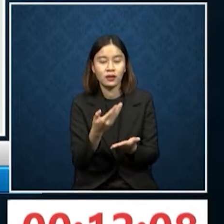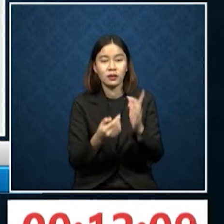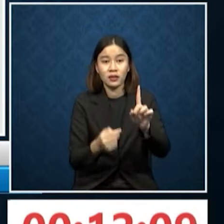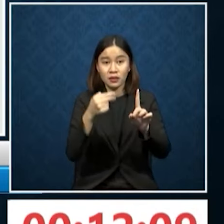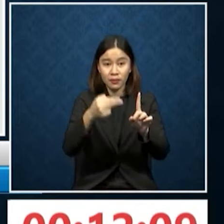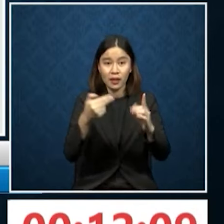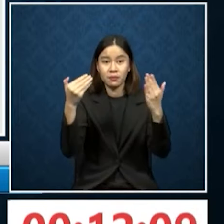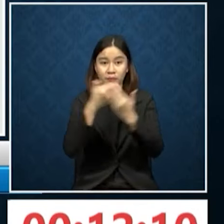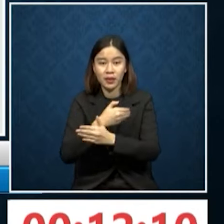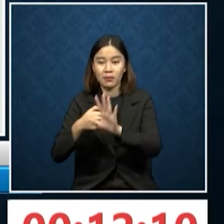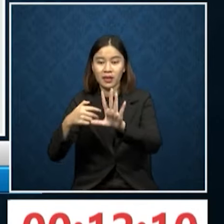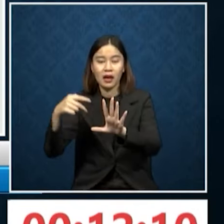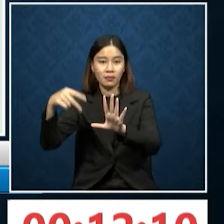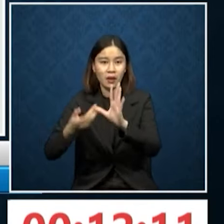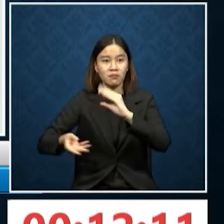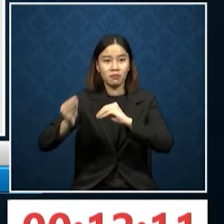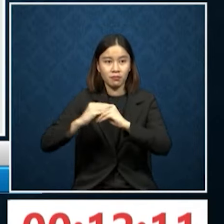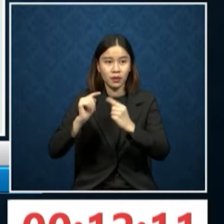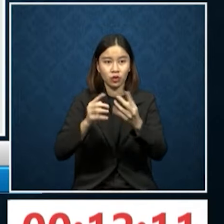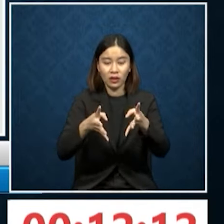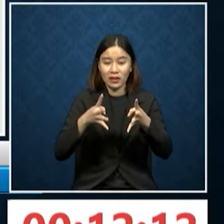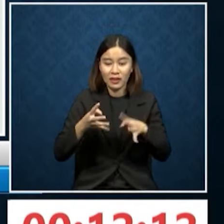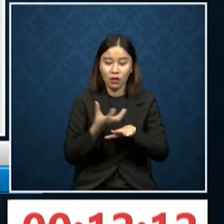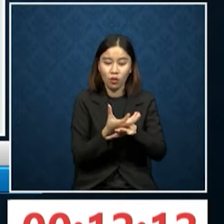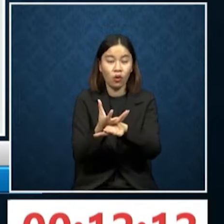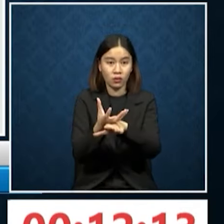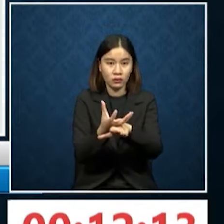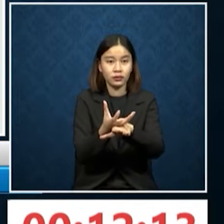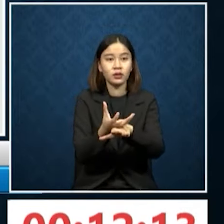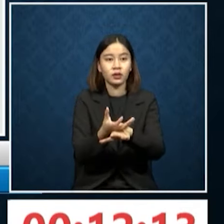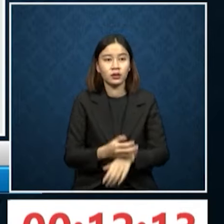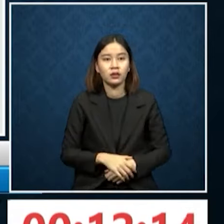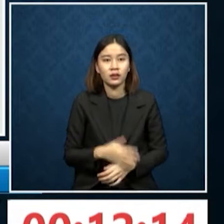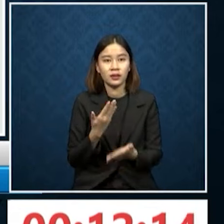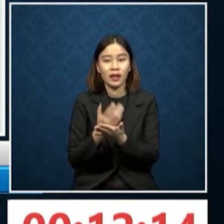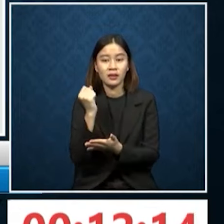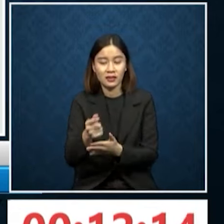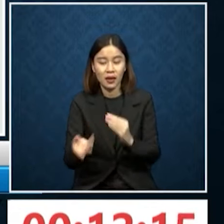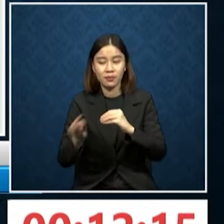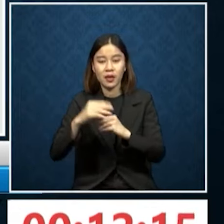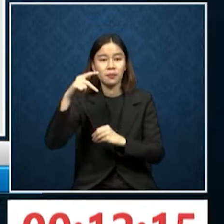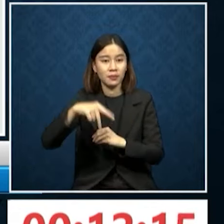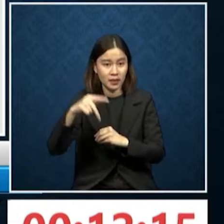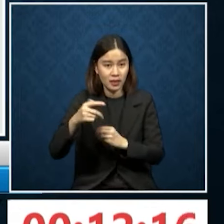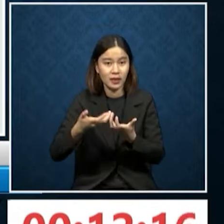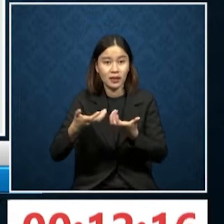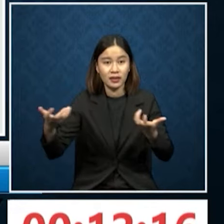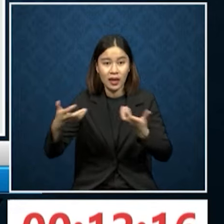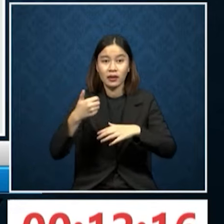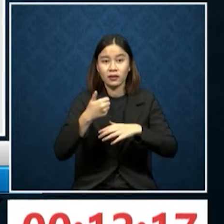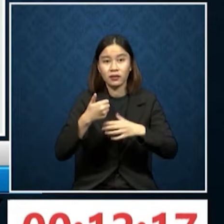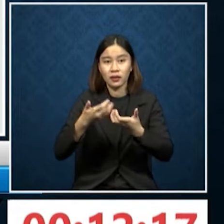1,000 บาทเป็น 5,000 บาทต่อรถยาง1พ่วงและต้องจ่ายเพิ่มพิเศษแยกจากบัญชีของน